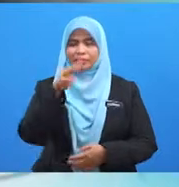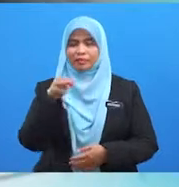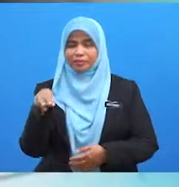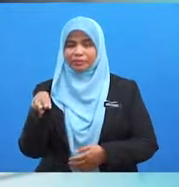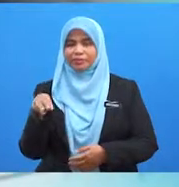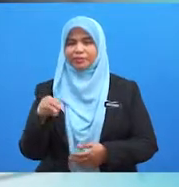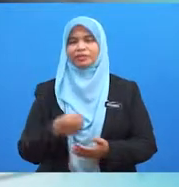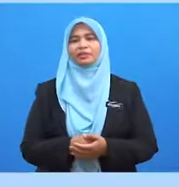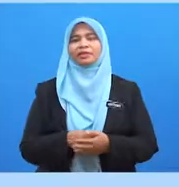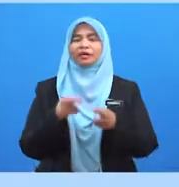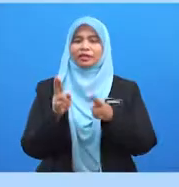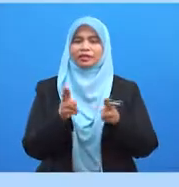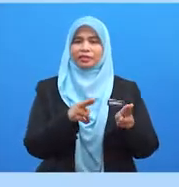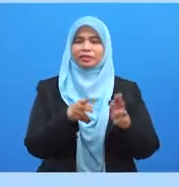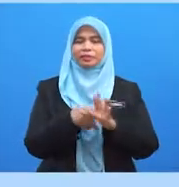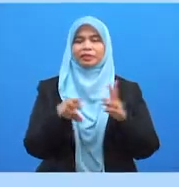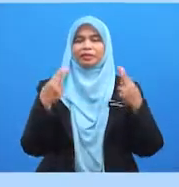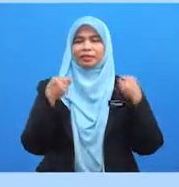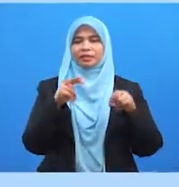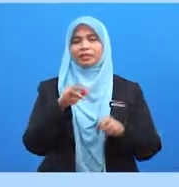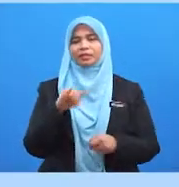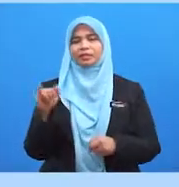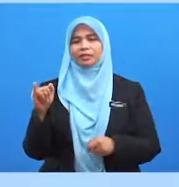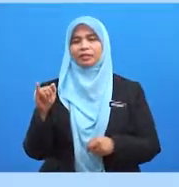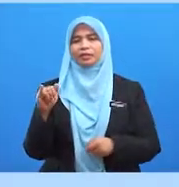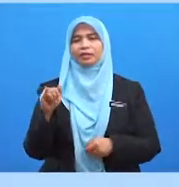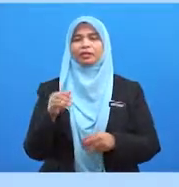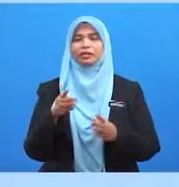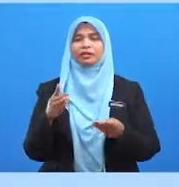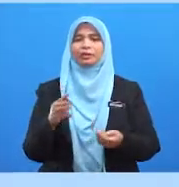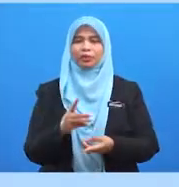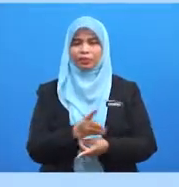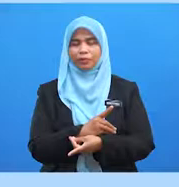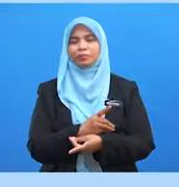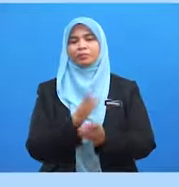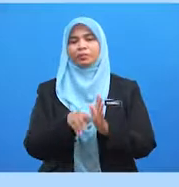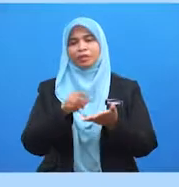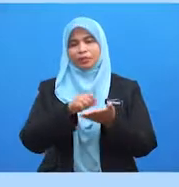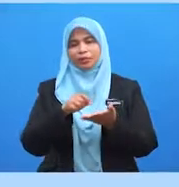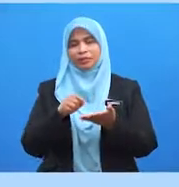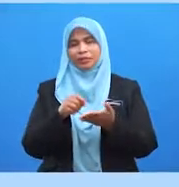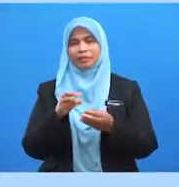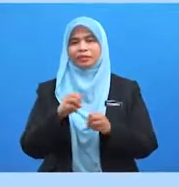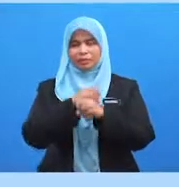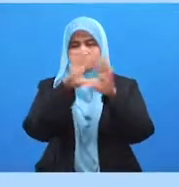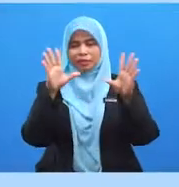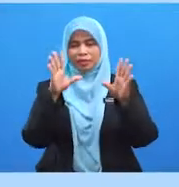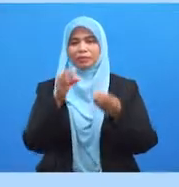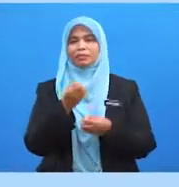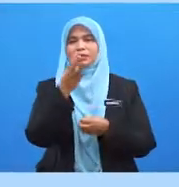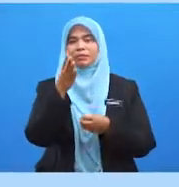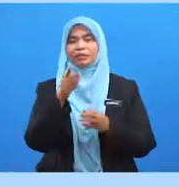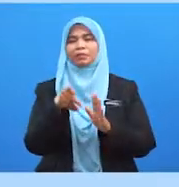Murid-murid, rancangan perniagaan ialah dokumen bertulis yang menerangkan